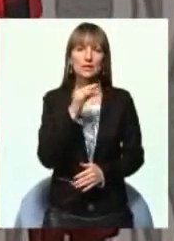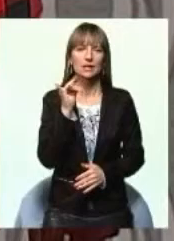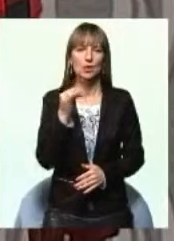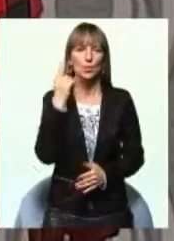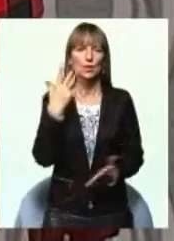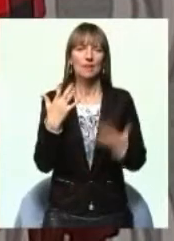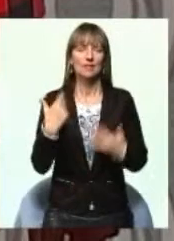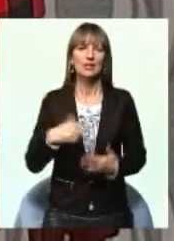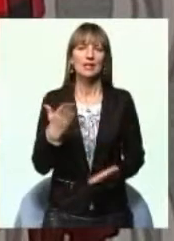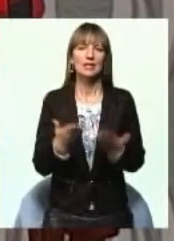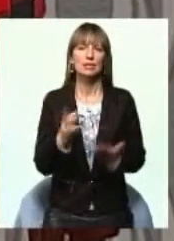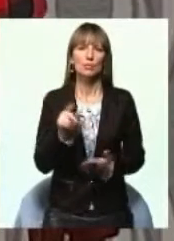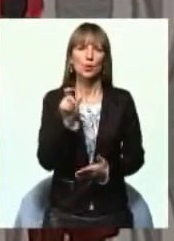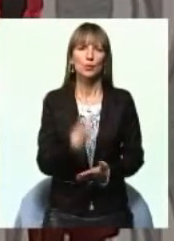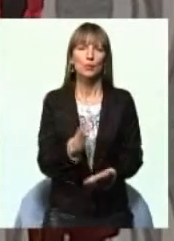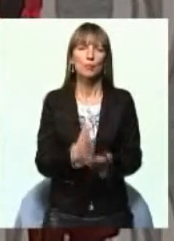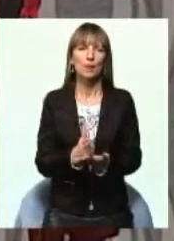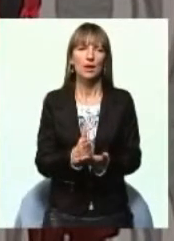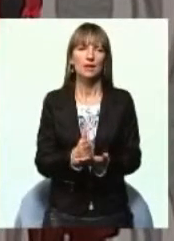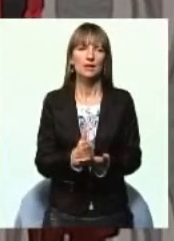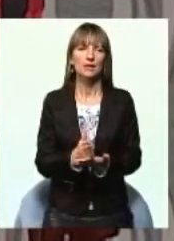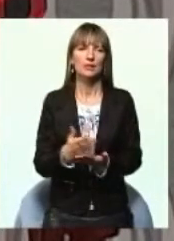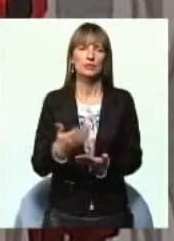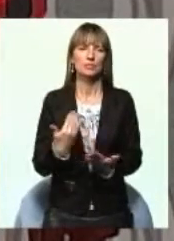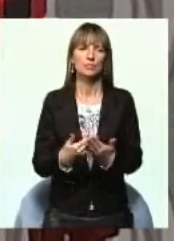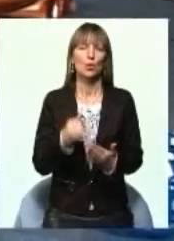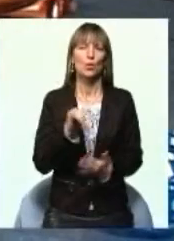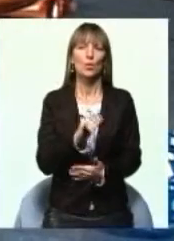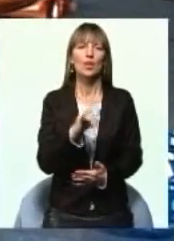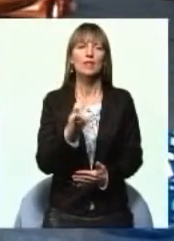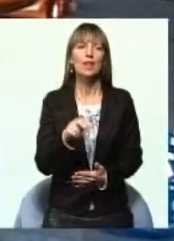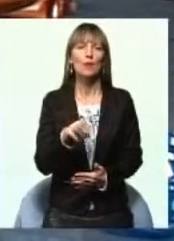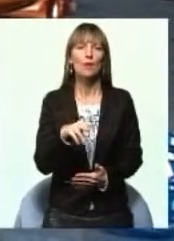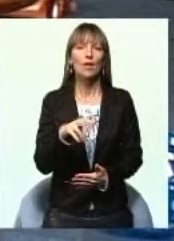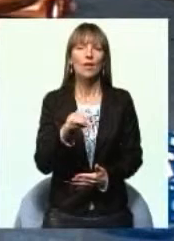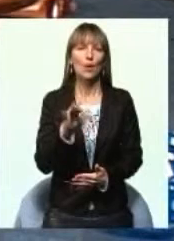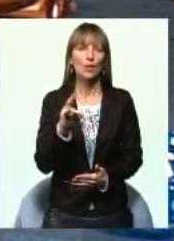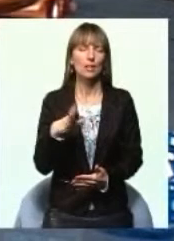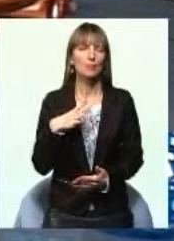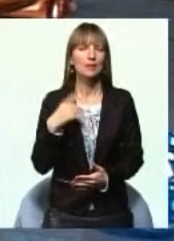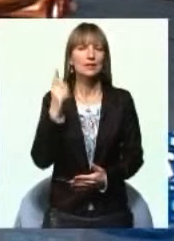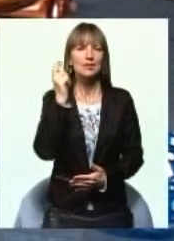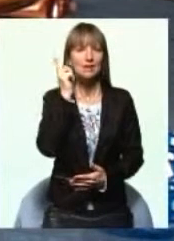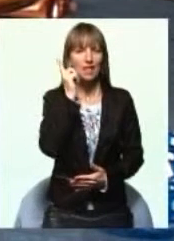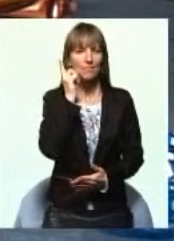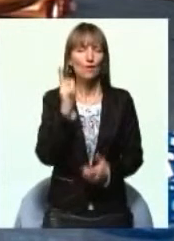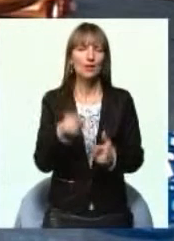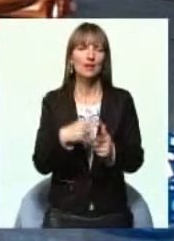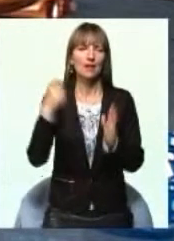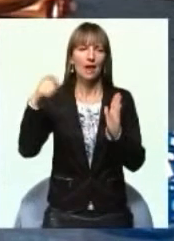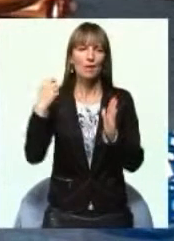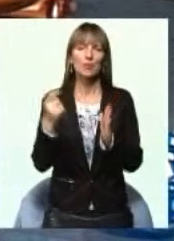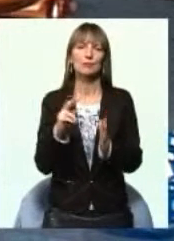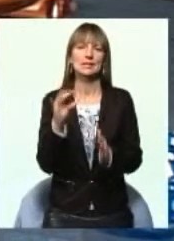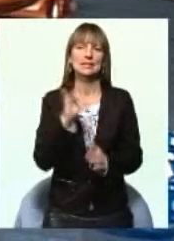уяви собі, якби людина мала тоді, наприклад, у Наполеона був би телефон, і він знімав би усе на відео або на камеру, що яка б історія була б